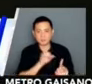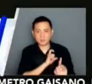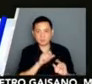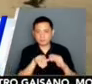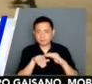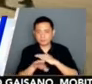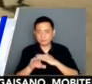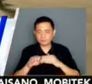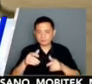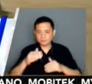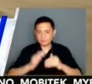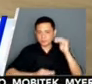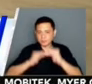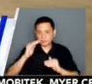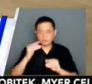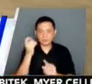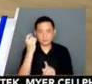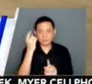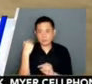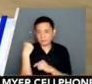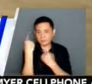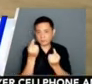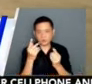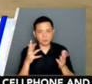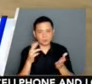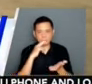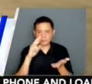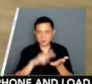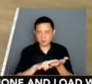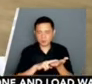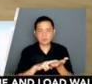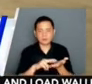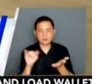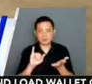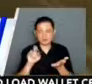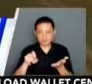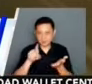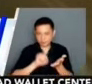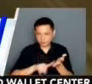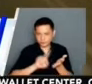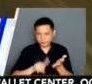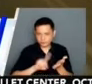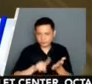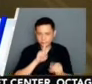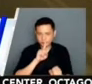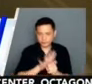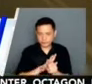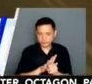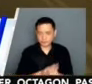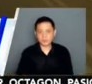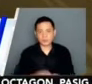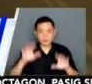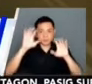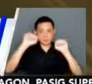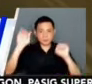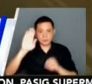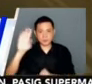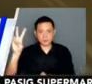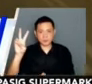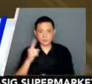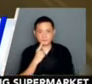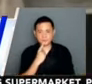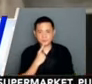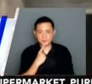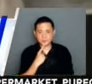silang natatanggap na report kaugnay rito at kailangan pa nilang i-verify. Taliwas naman sa sinabi ni Pangulong Bongbong Marcos na walang dalang armas